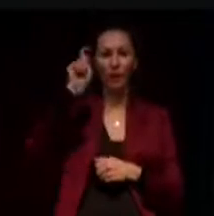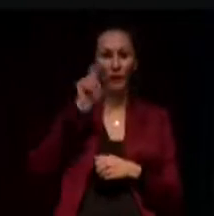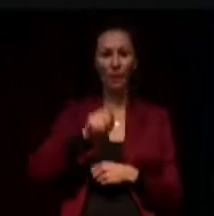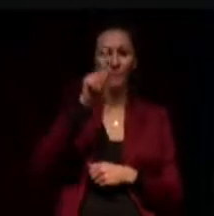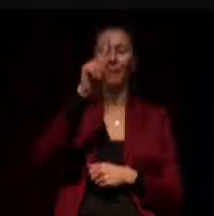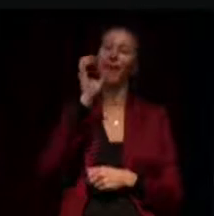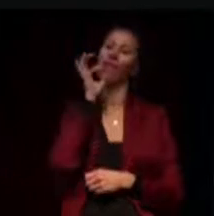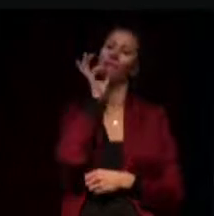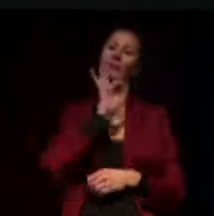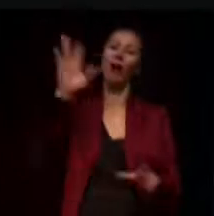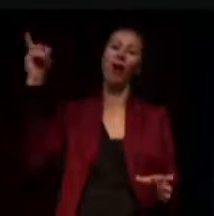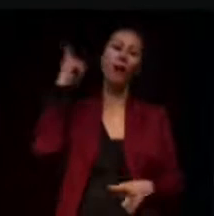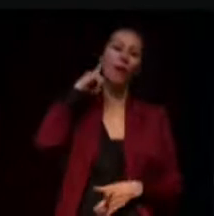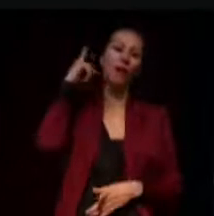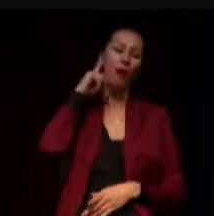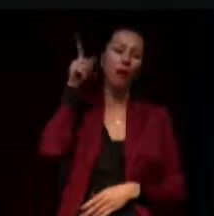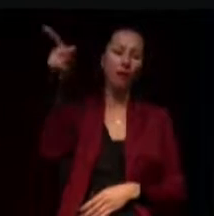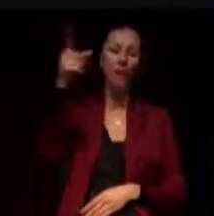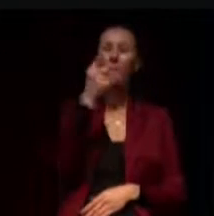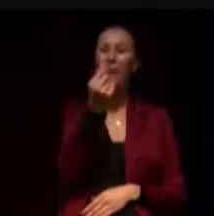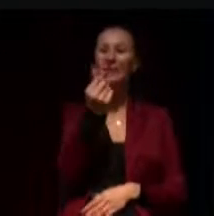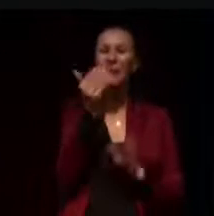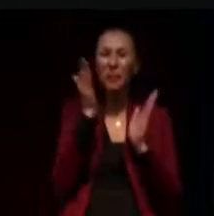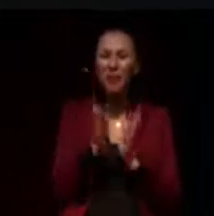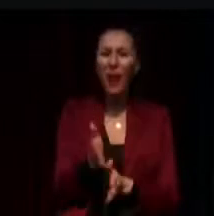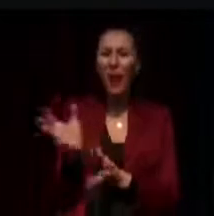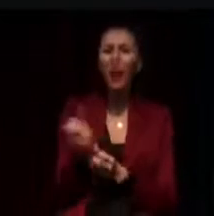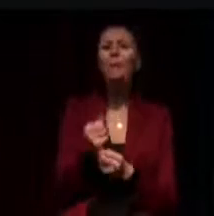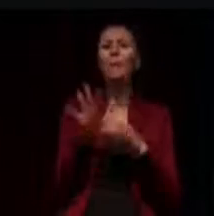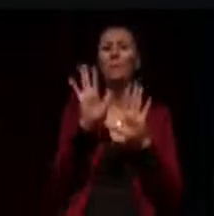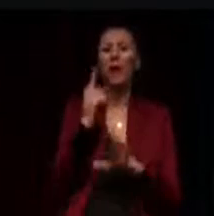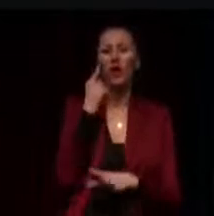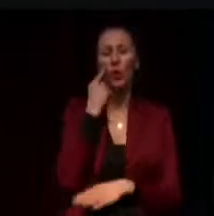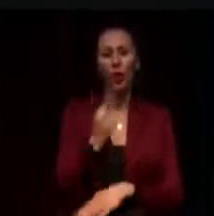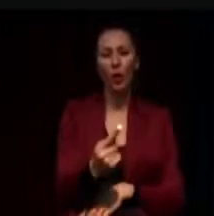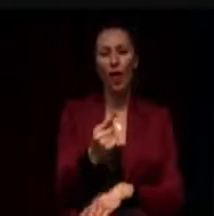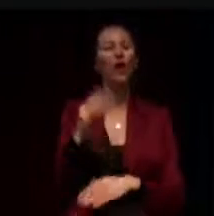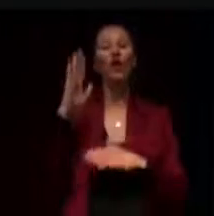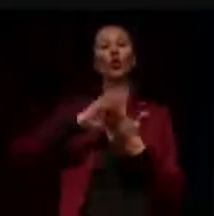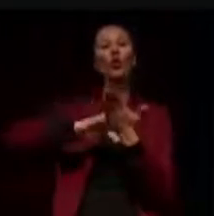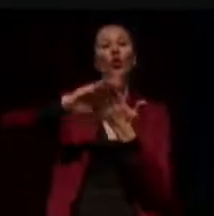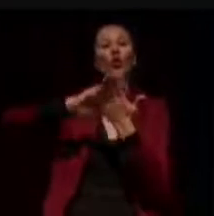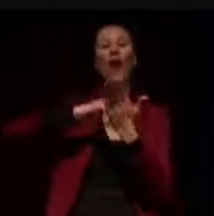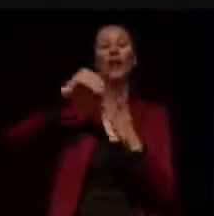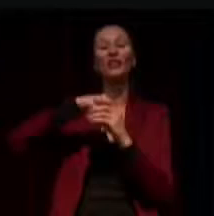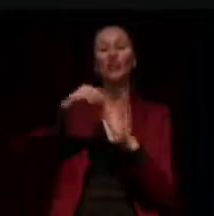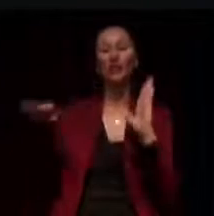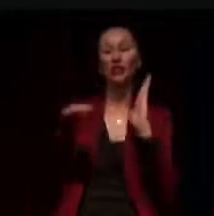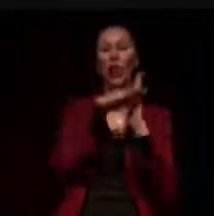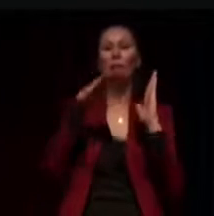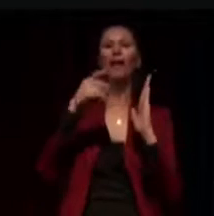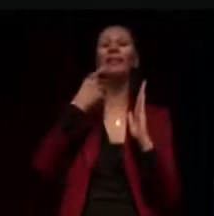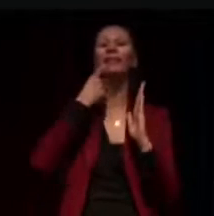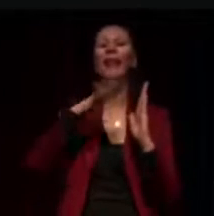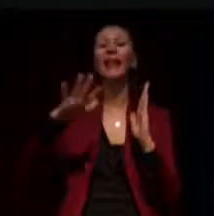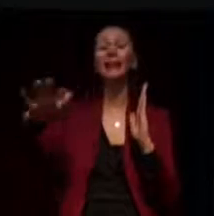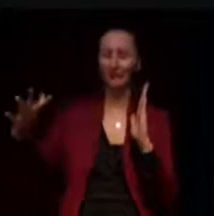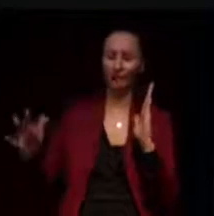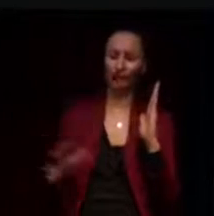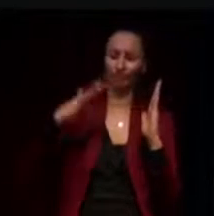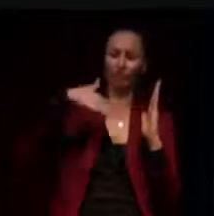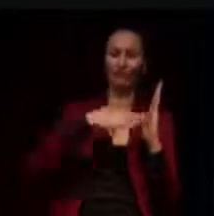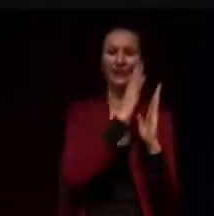yapan bir efsaneydi. Parasını bile almamasına rağmen duvarlarına çarpan deniz